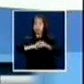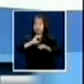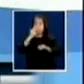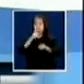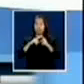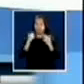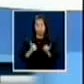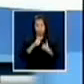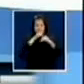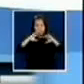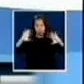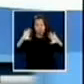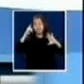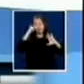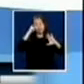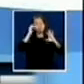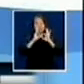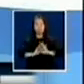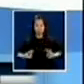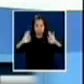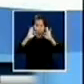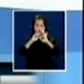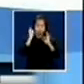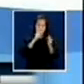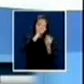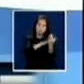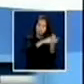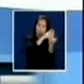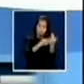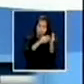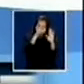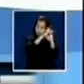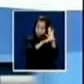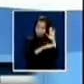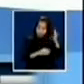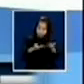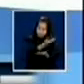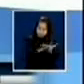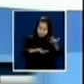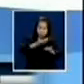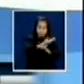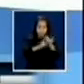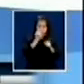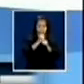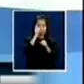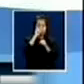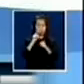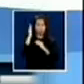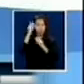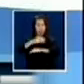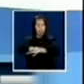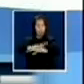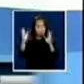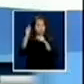ำเป็นครับในการที่จะมาวางแผนหรือวางแนวทางในการคืนความเป็นปกติให้กับสังคมเ